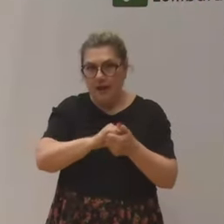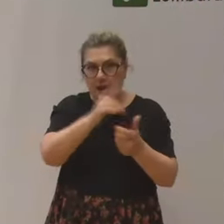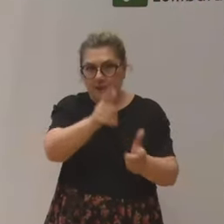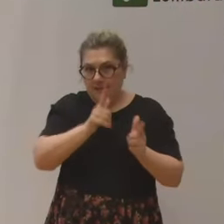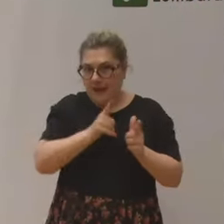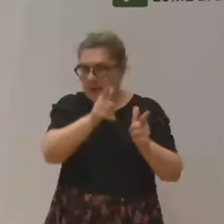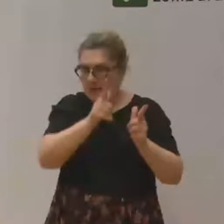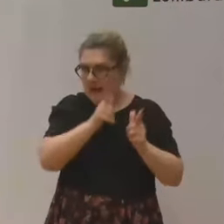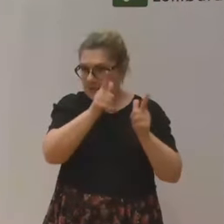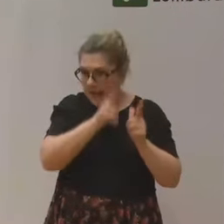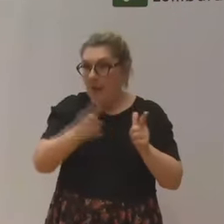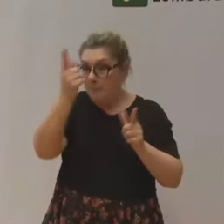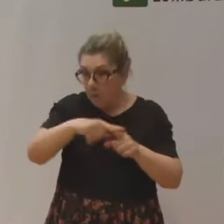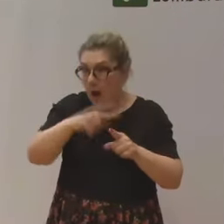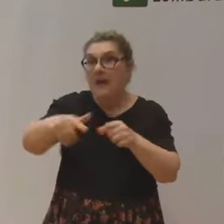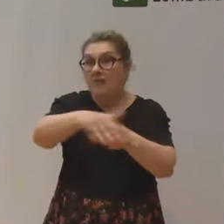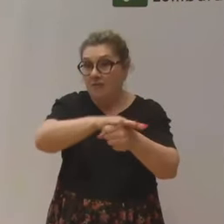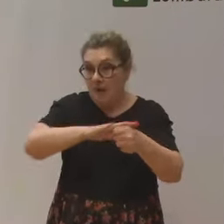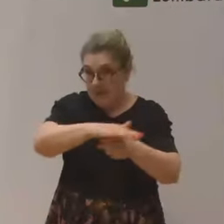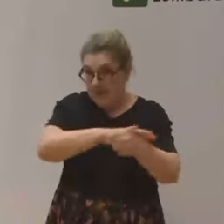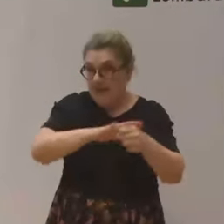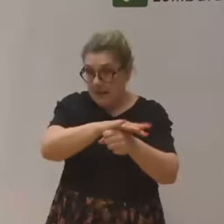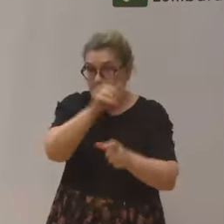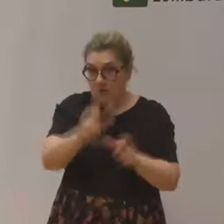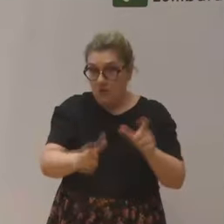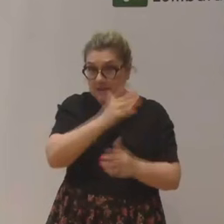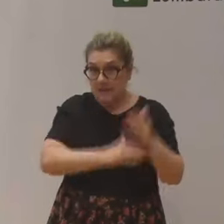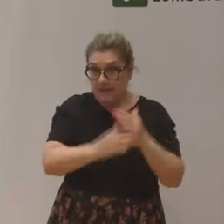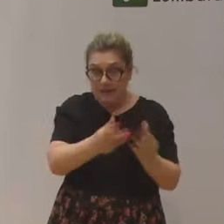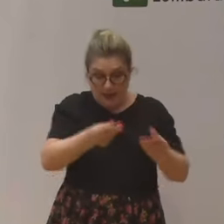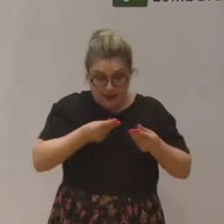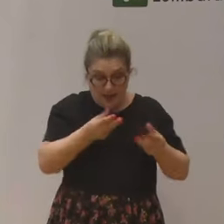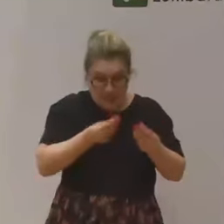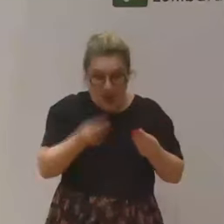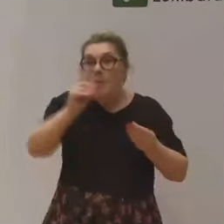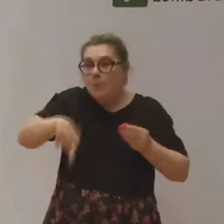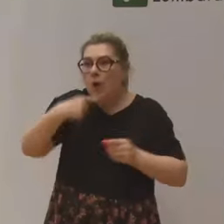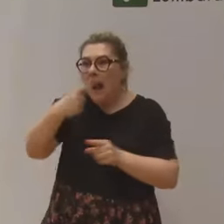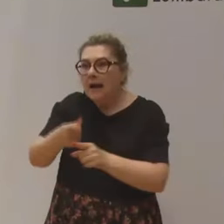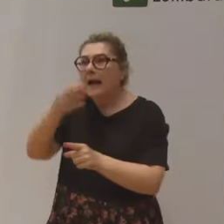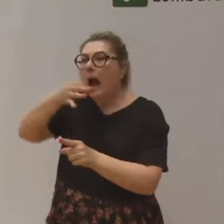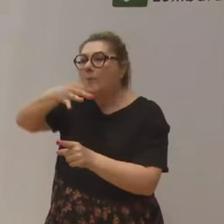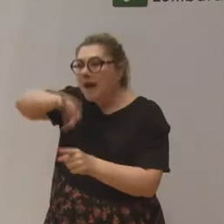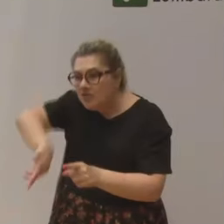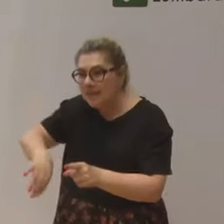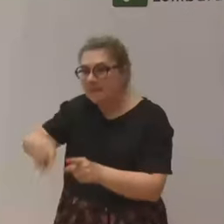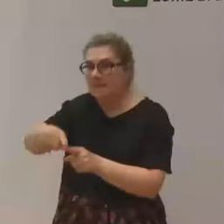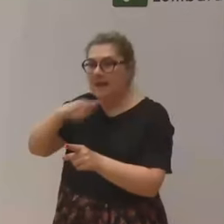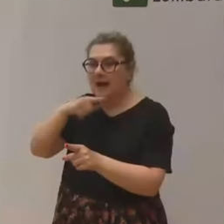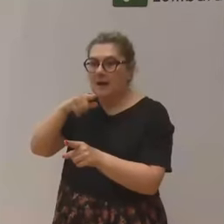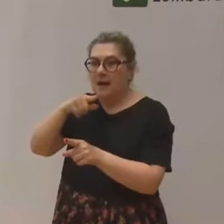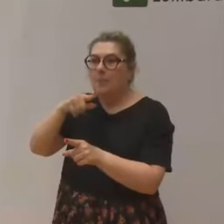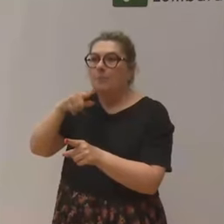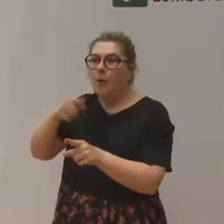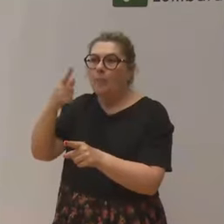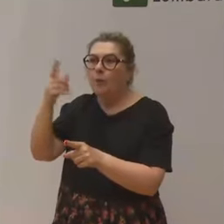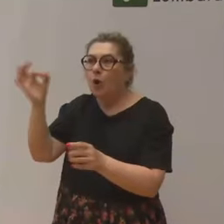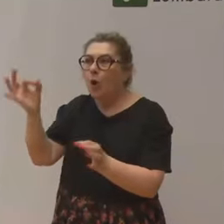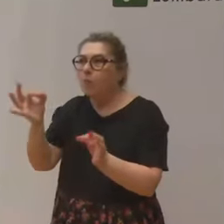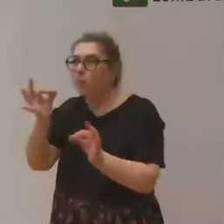delle famiglie delle persone con disabilità hanno portato, ma perché sono anche in grado di cogliere quelle che sono le opportunità,